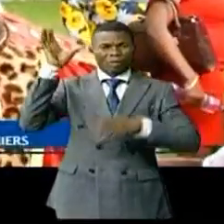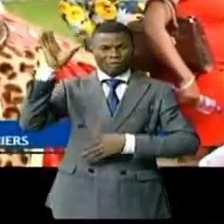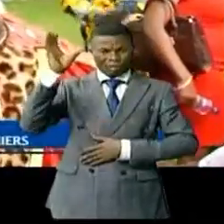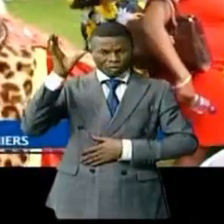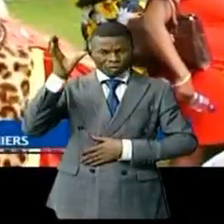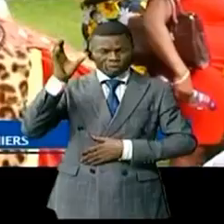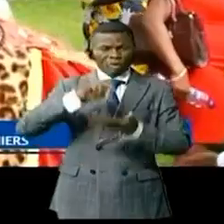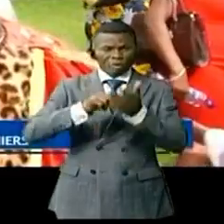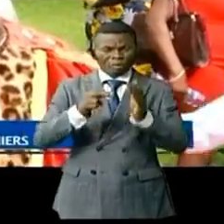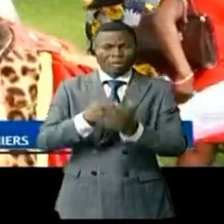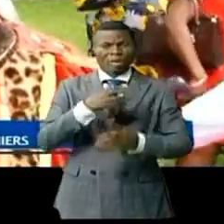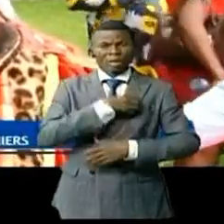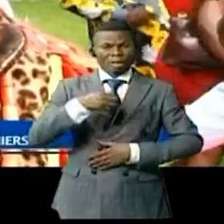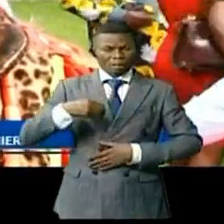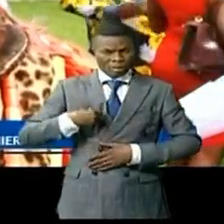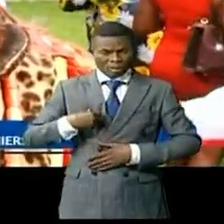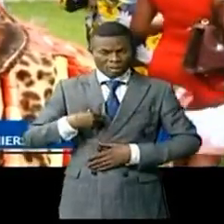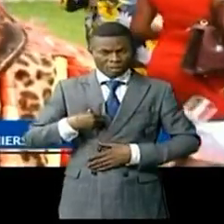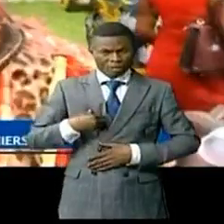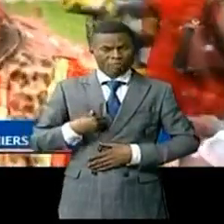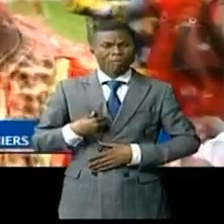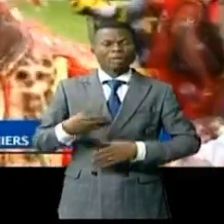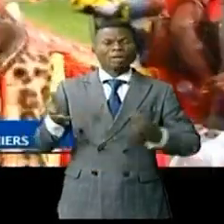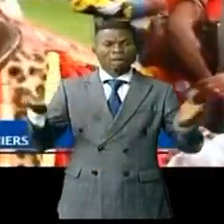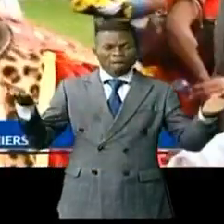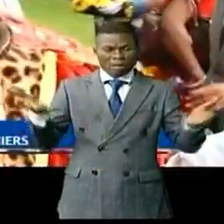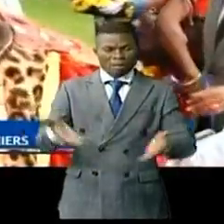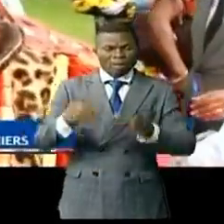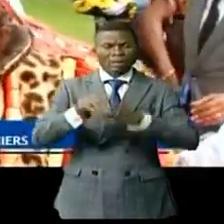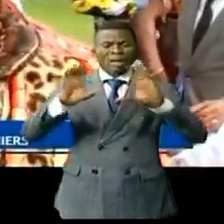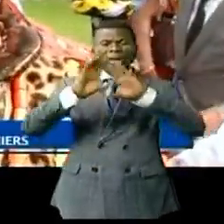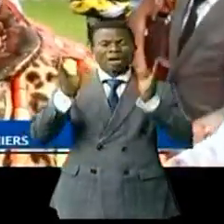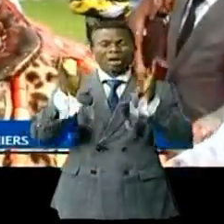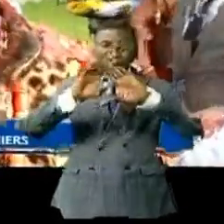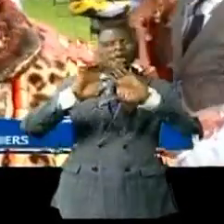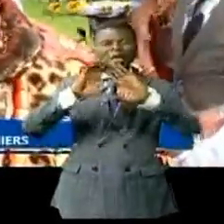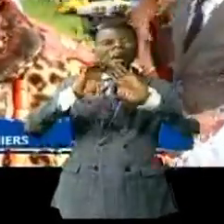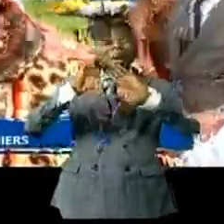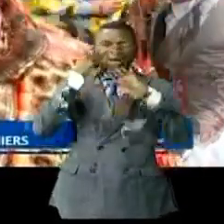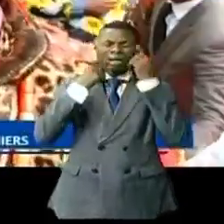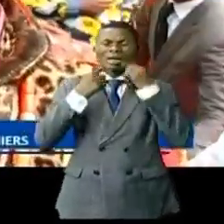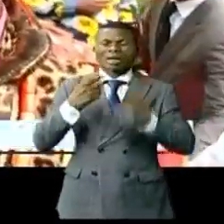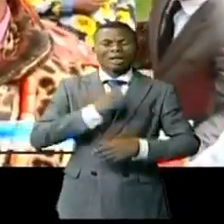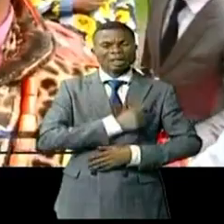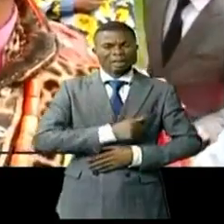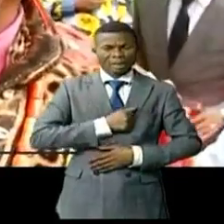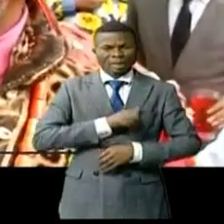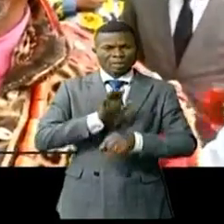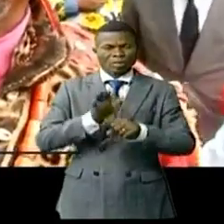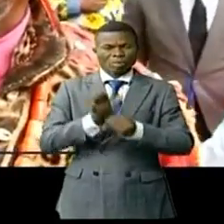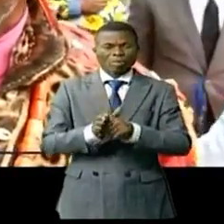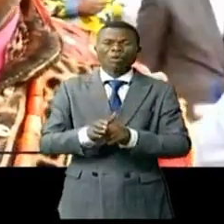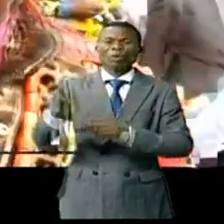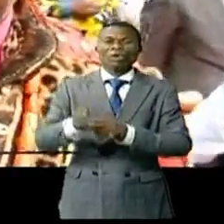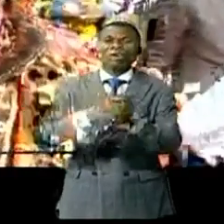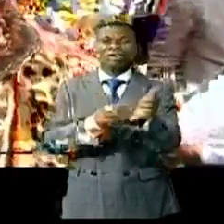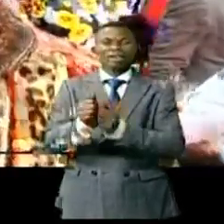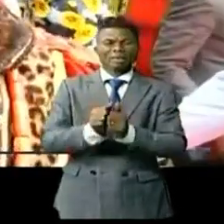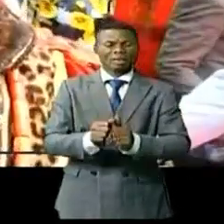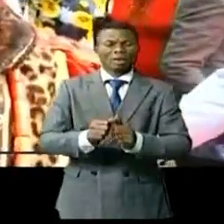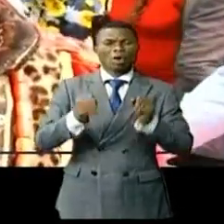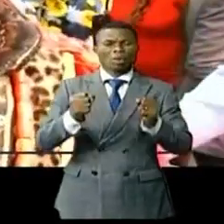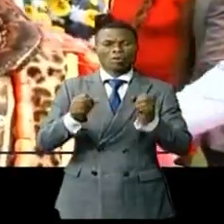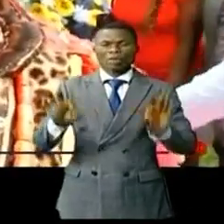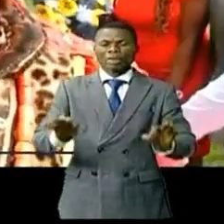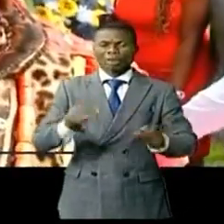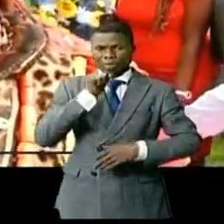que la femme qui fait partir de la communauté se plaint, par exemple, de ce qu'elle appelle un accès limité à la terre. Elle se plaint de ne